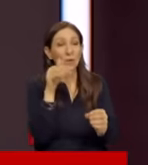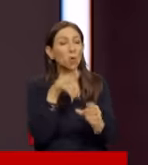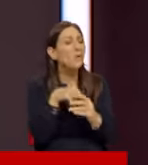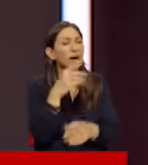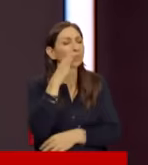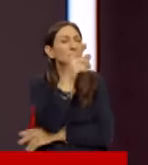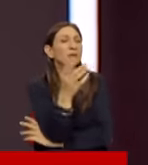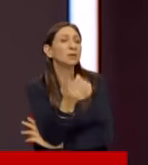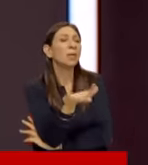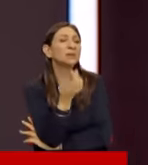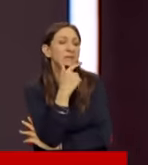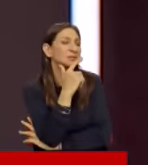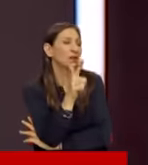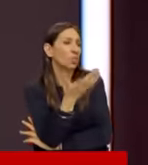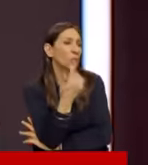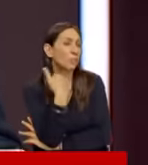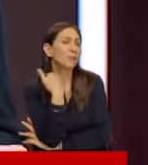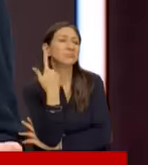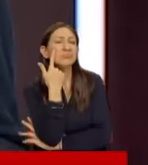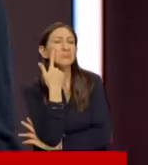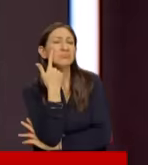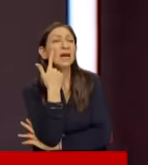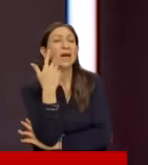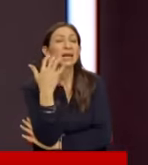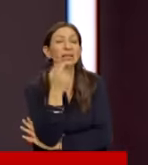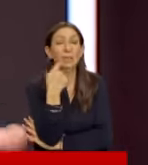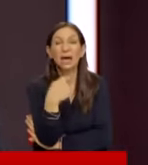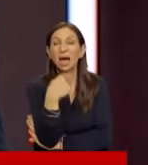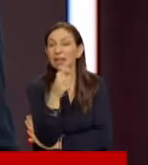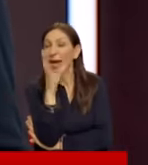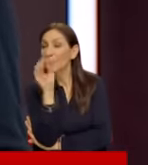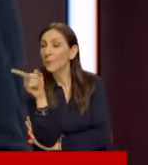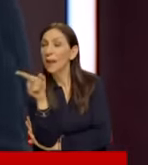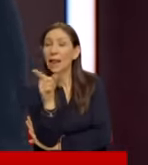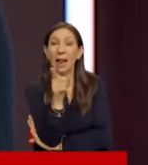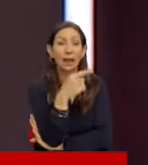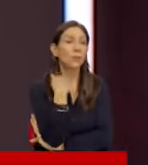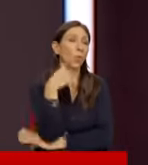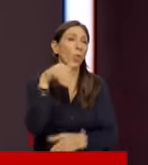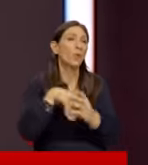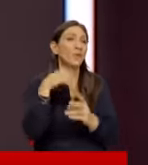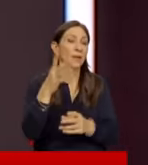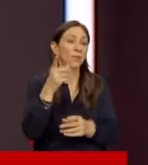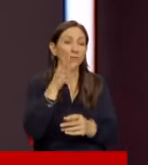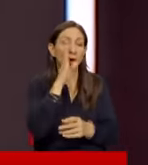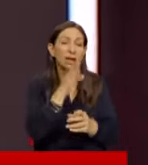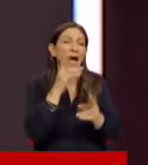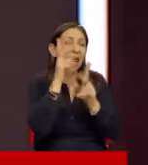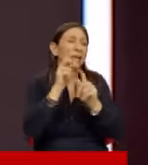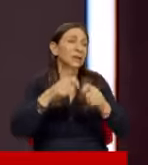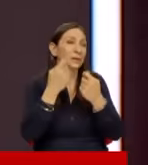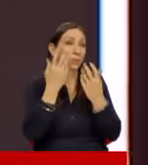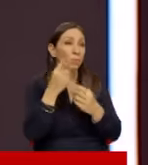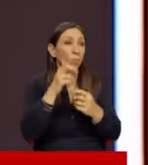diyor ki ama siz kazanamazsınız ki, ne gerek var, ben o zaman kazanması da muhtemel olana gideyim. O ciddi bir hayal kırıklığı yarattı.